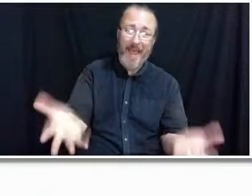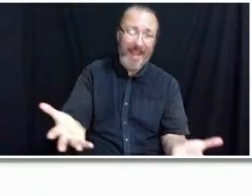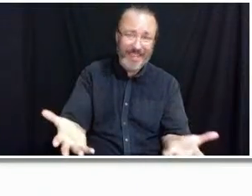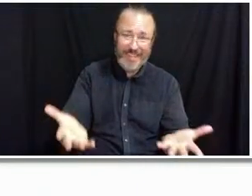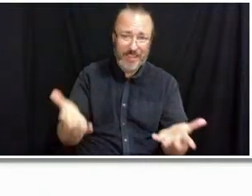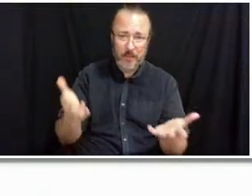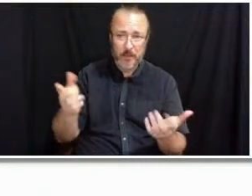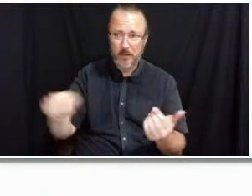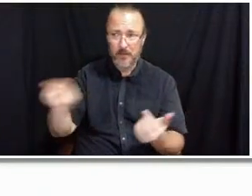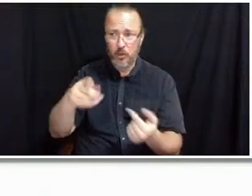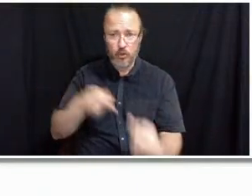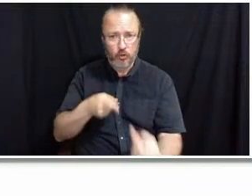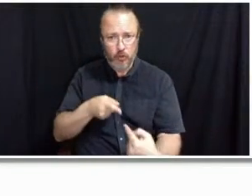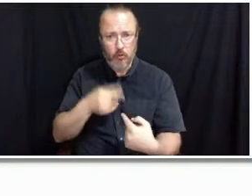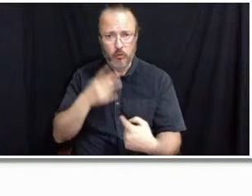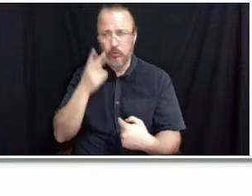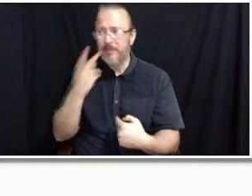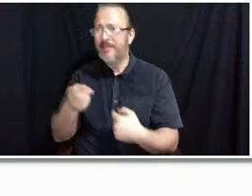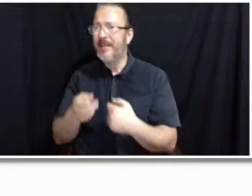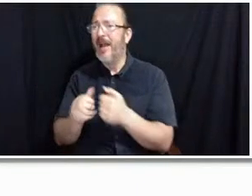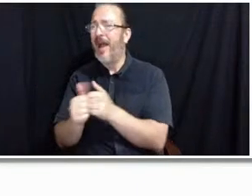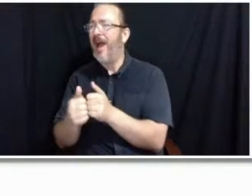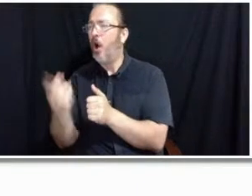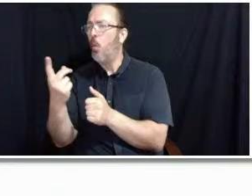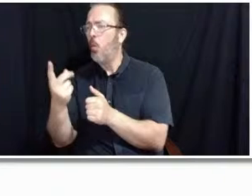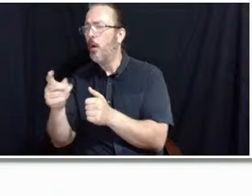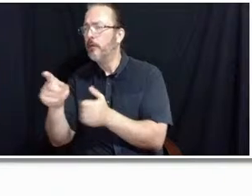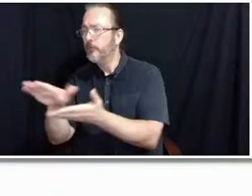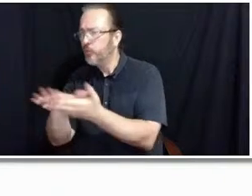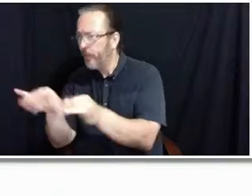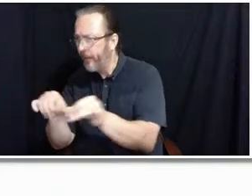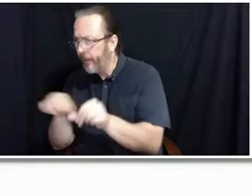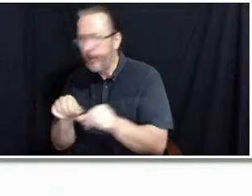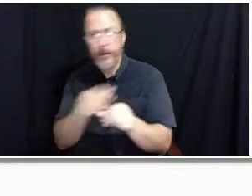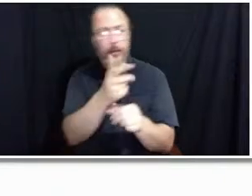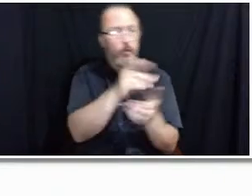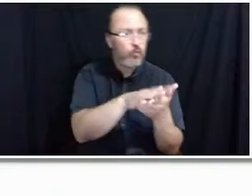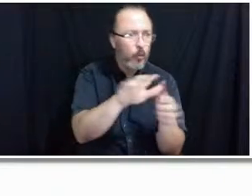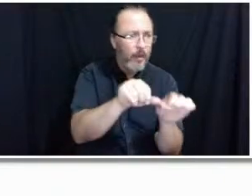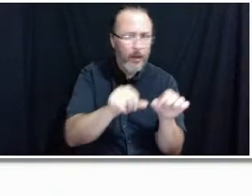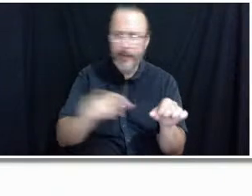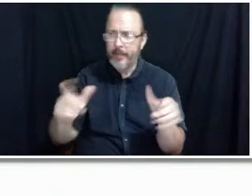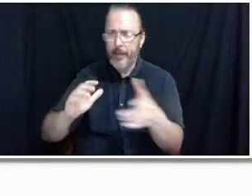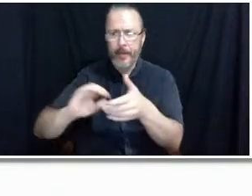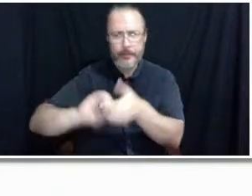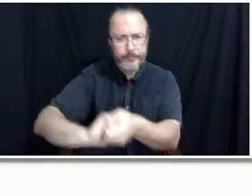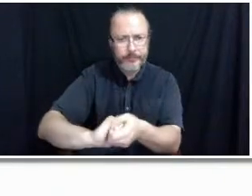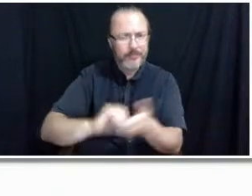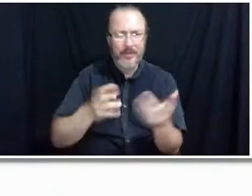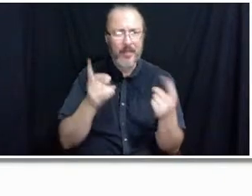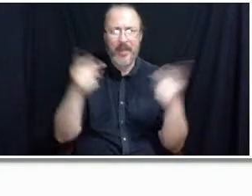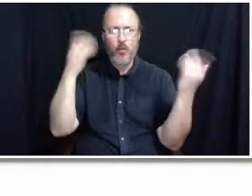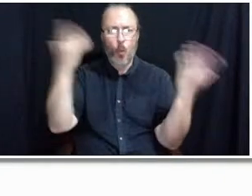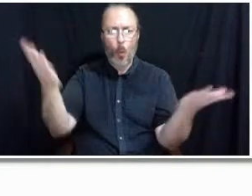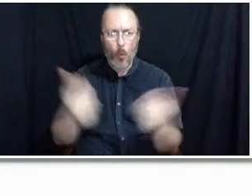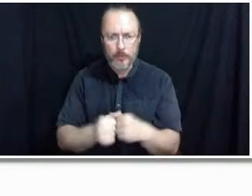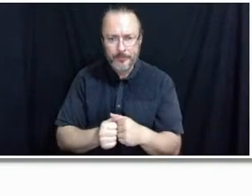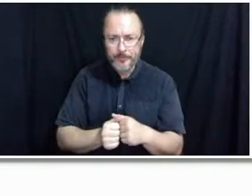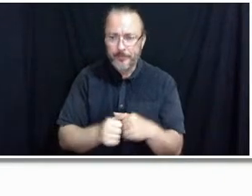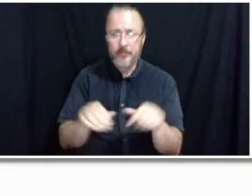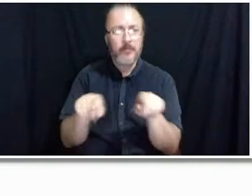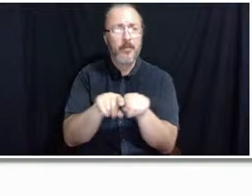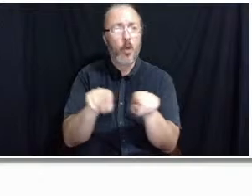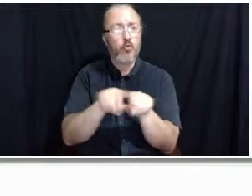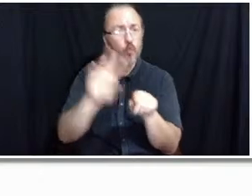d'éducation ont encore des difficultés à coopérer avec d'autres ministères pour atteindre les mêmes objectifs. Les gouvernements doivent veiller à ce qu'il y ait une